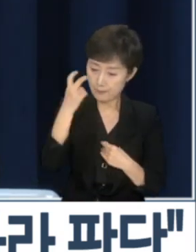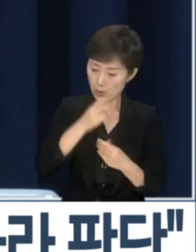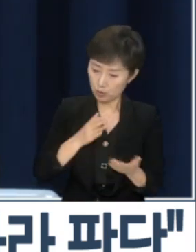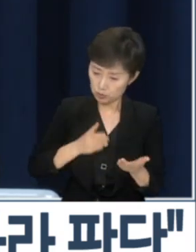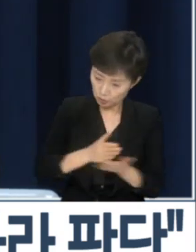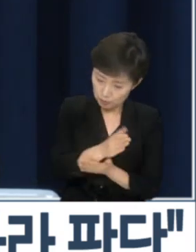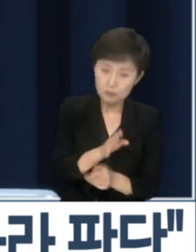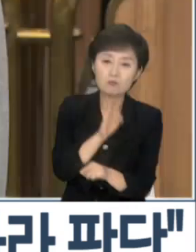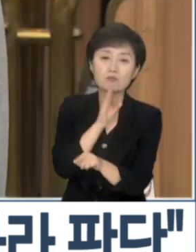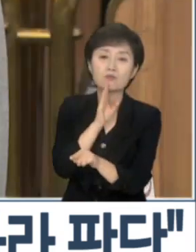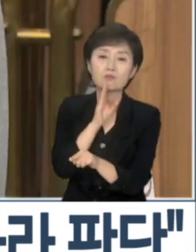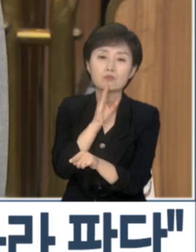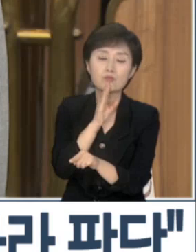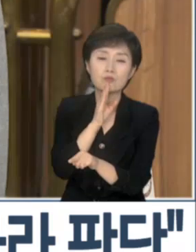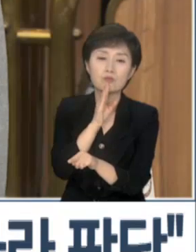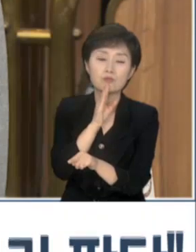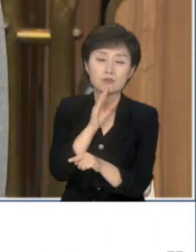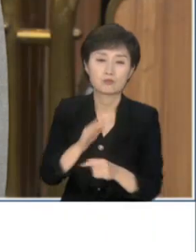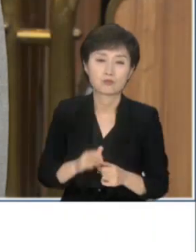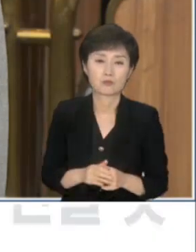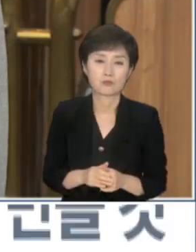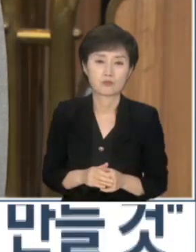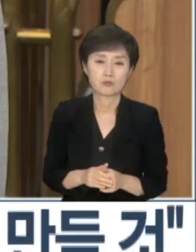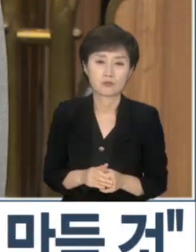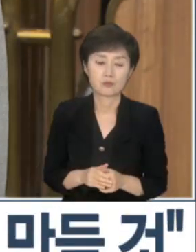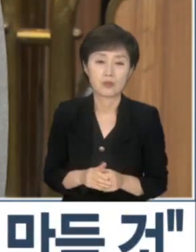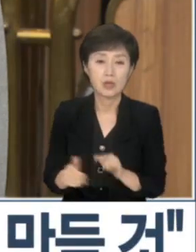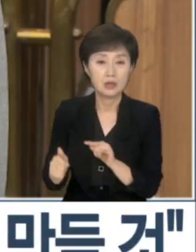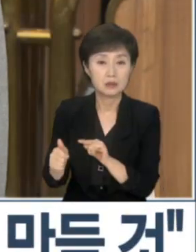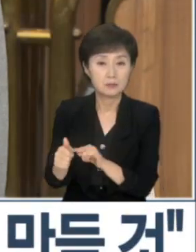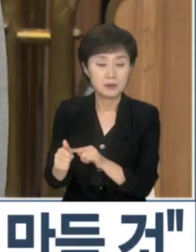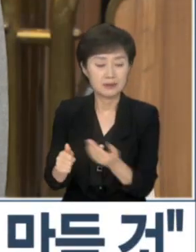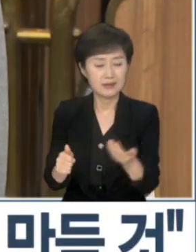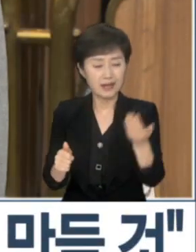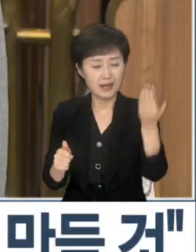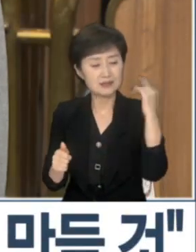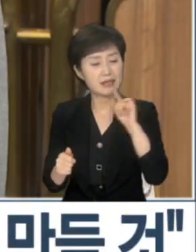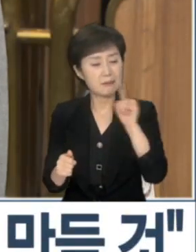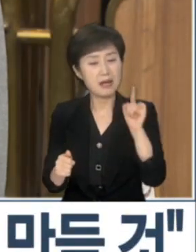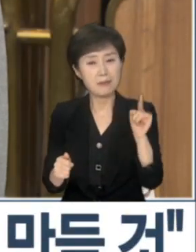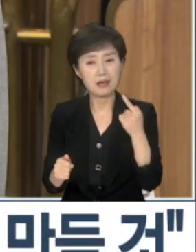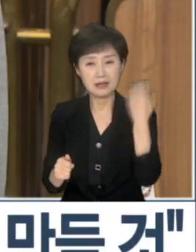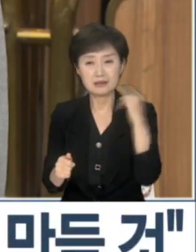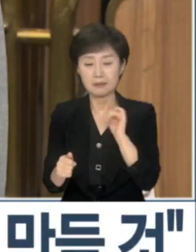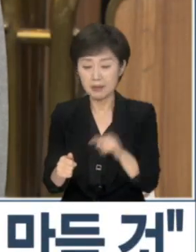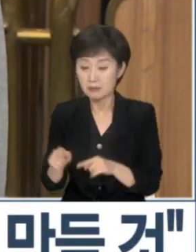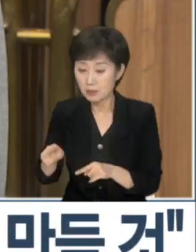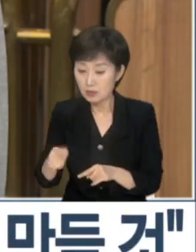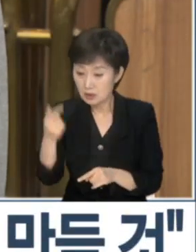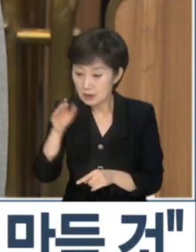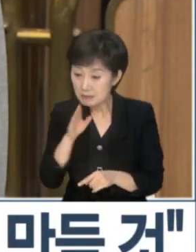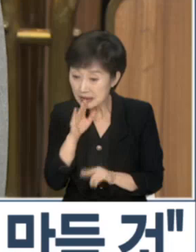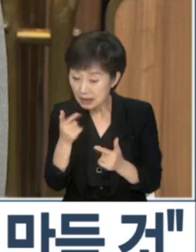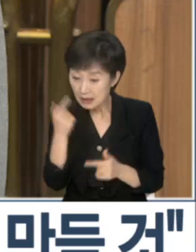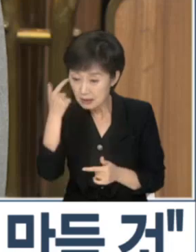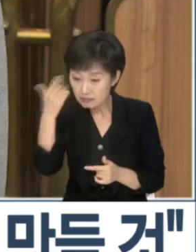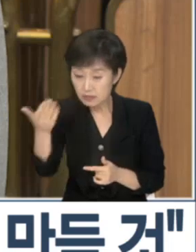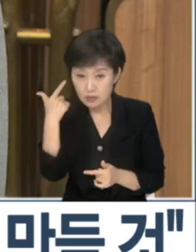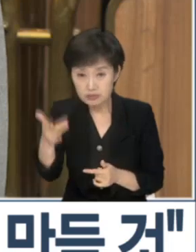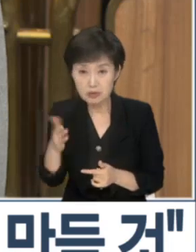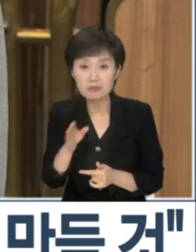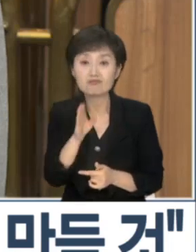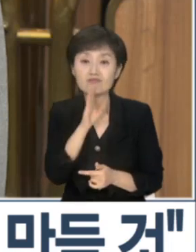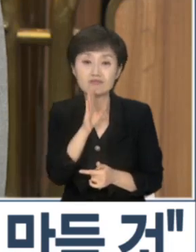전문가입니다 과거에 뭐 지금 후보자 지명 이전에 했던 발언들이 앞으로 인사청문회에서 어떤 내용들이고